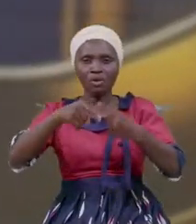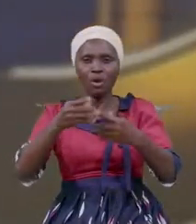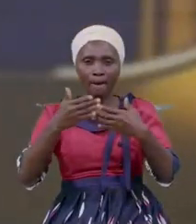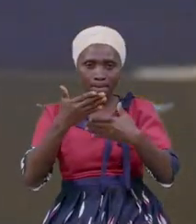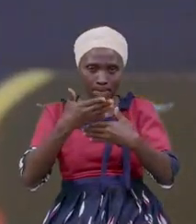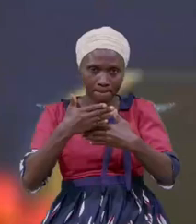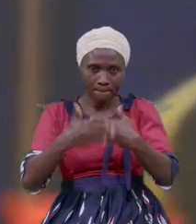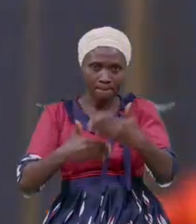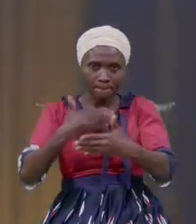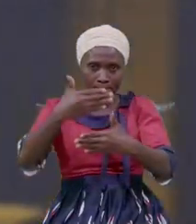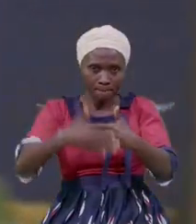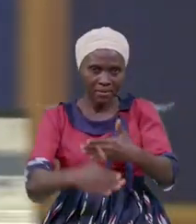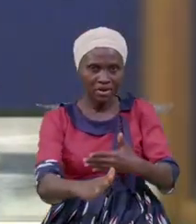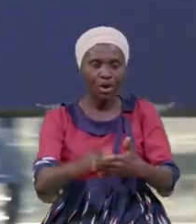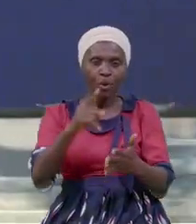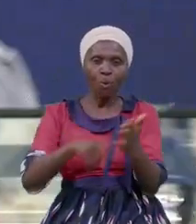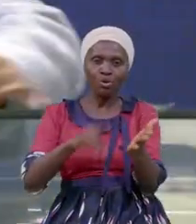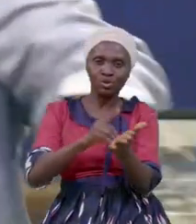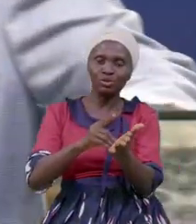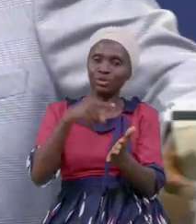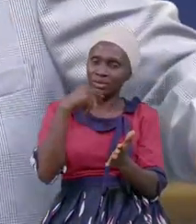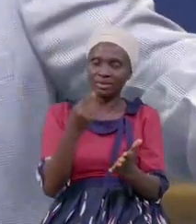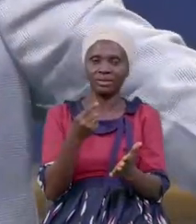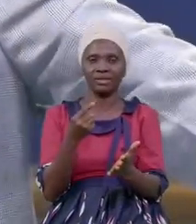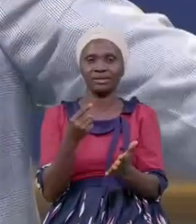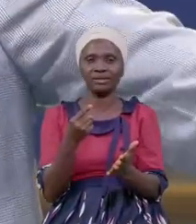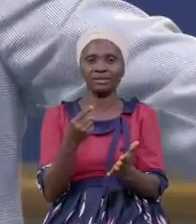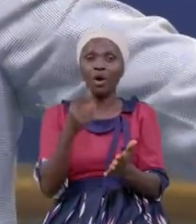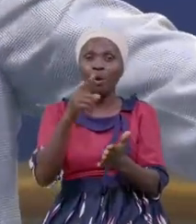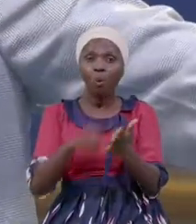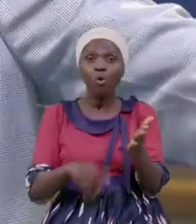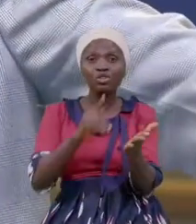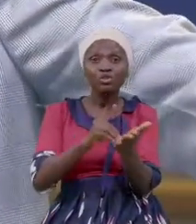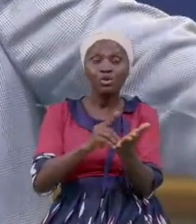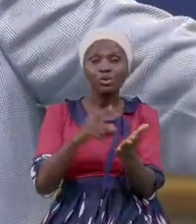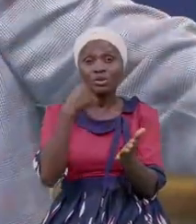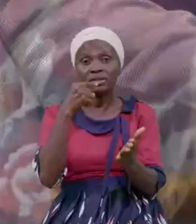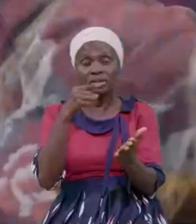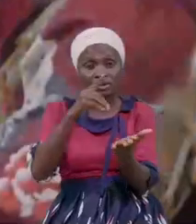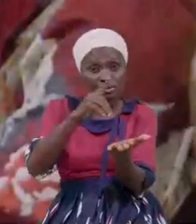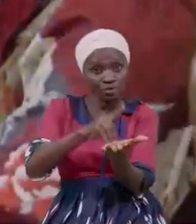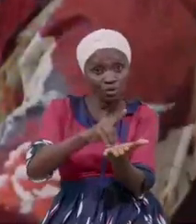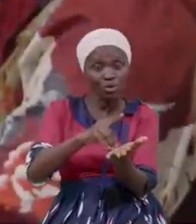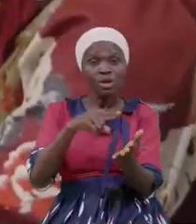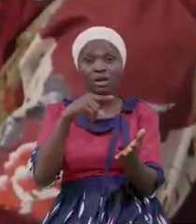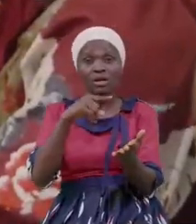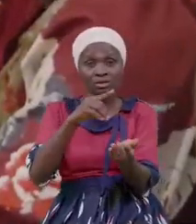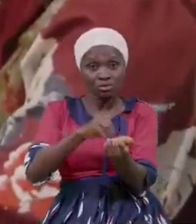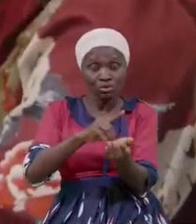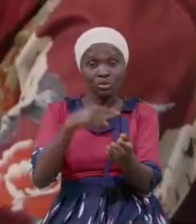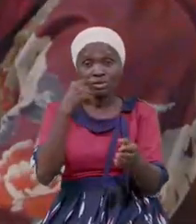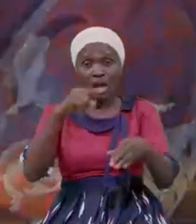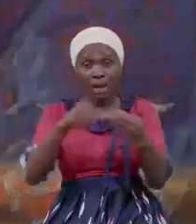dit qu'est-ce que les docteurs ont dit te concernant ce n'est pas encore la dernière phrase de ta